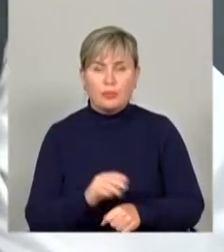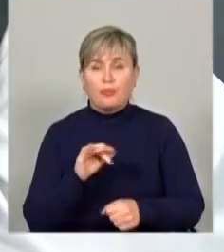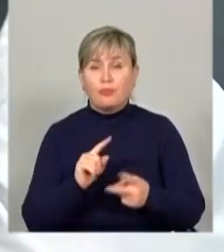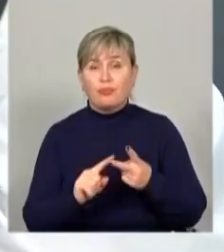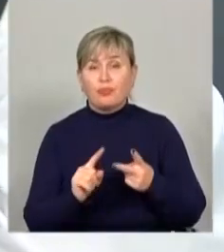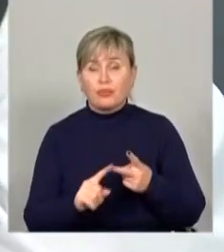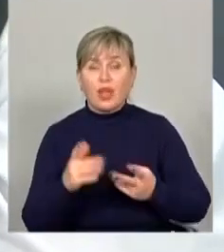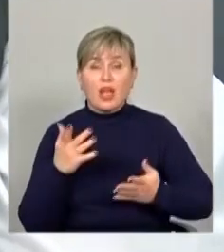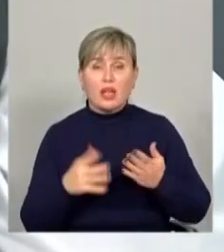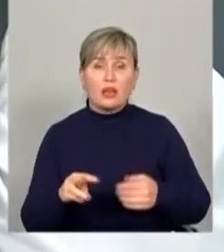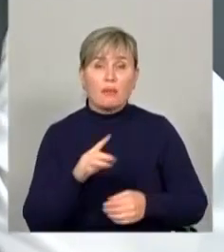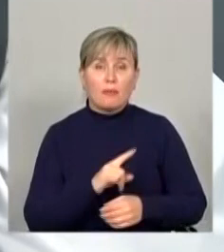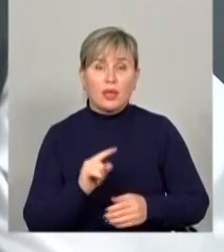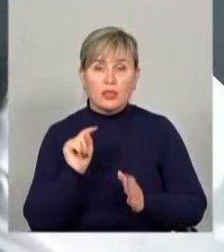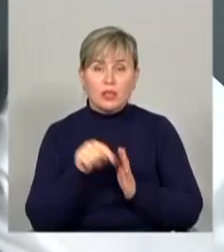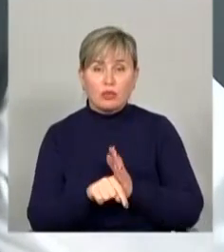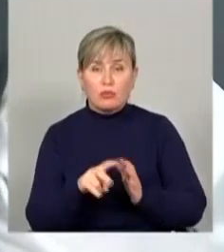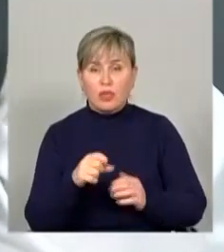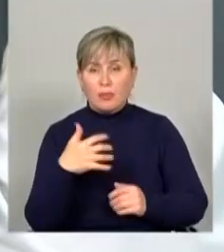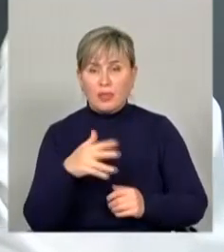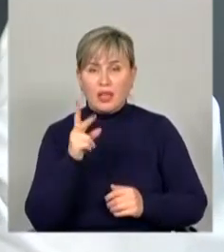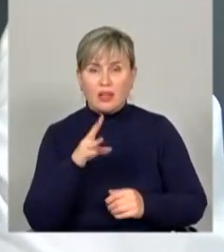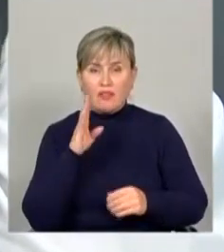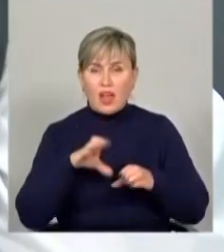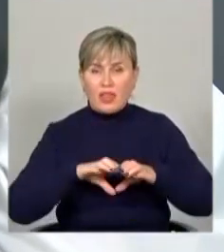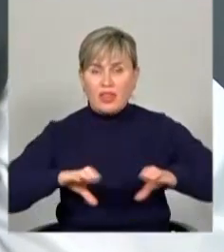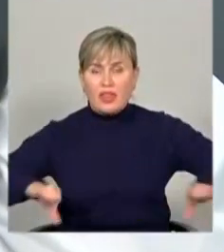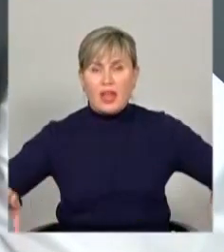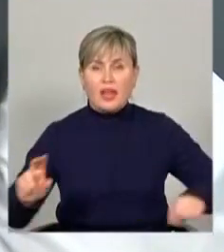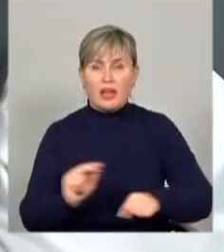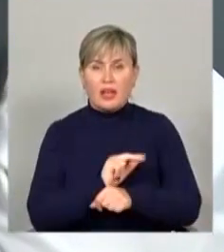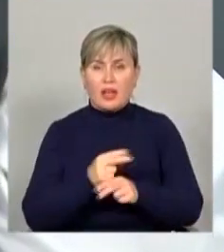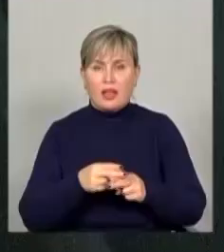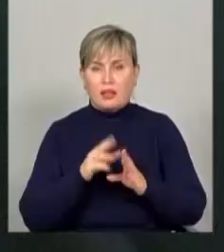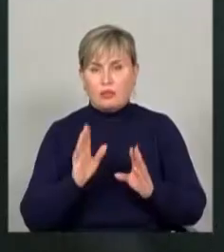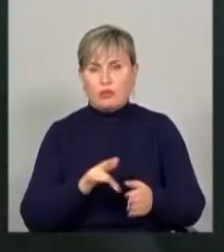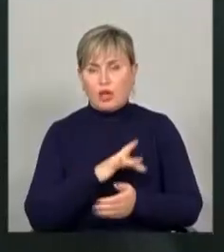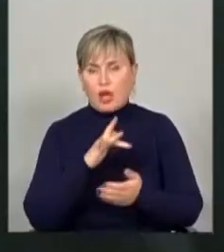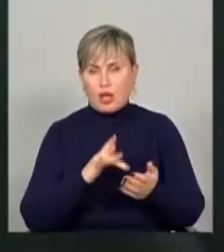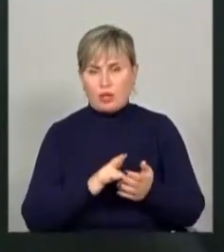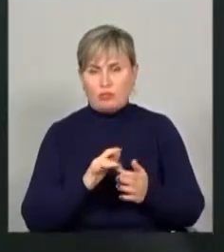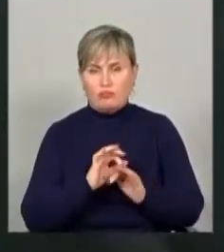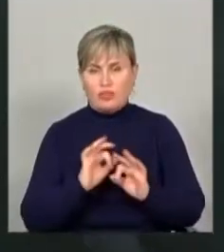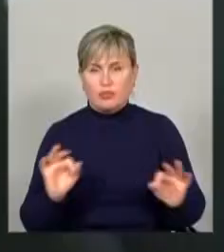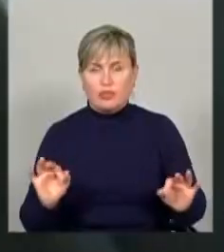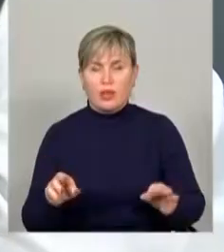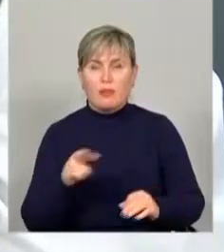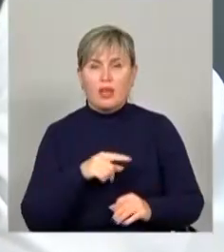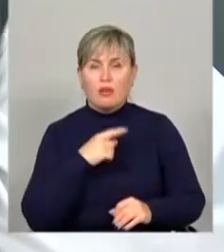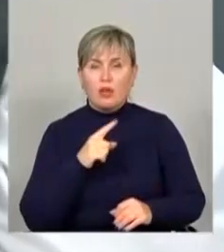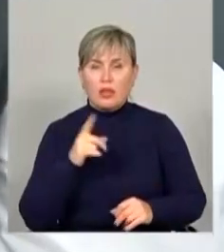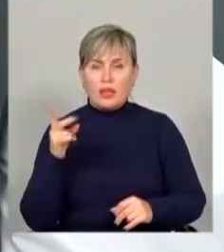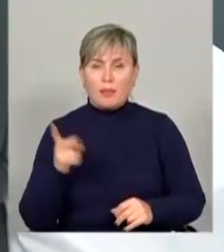второе, если мы зайдем на все 50 километров водопровода на реконструкцию, это будет городской коллапс. То есть мы говорим о том, что